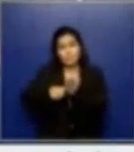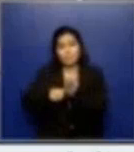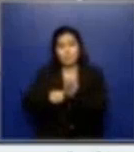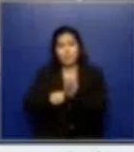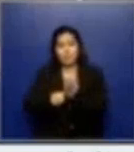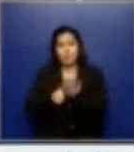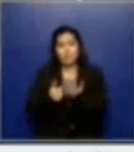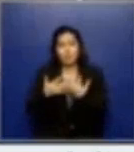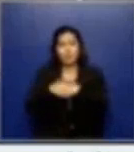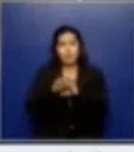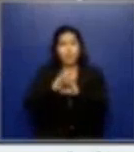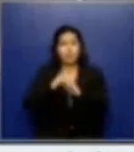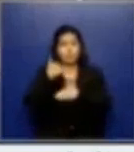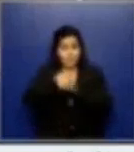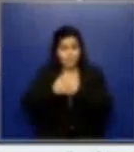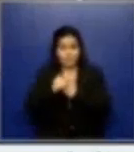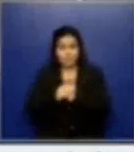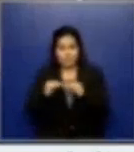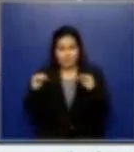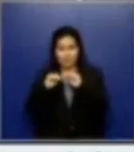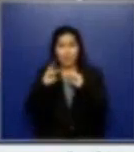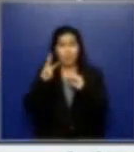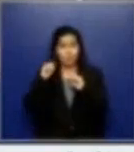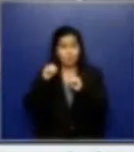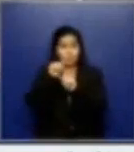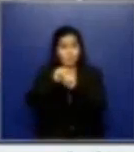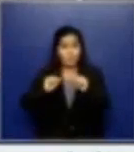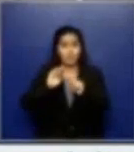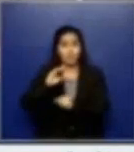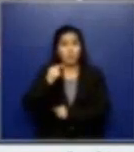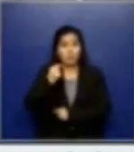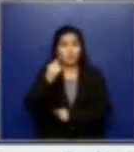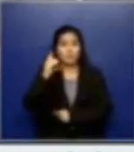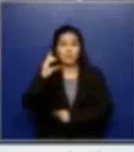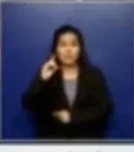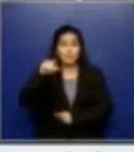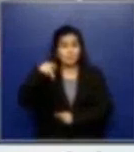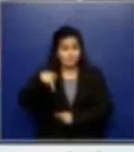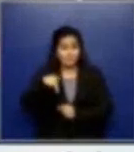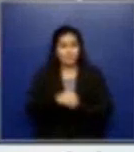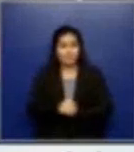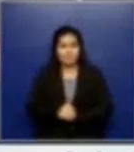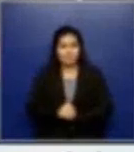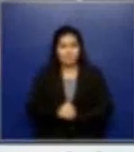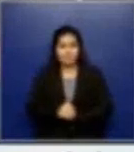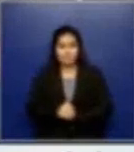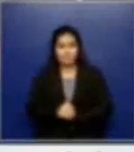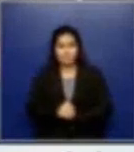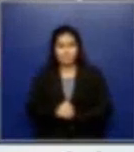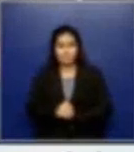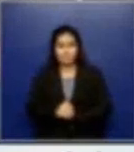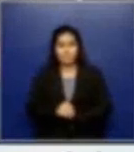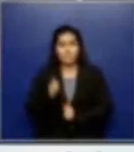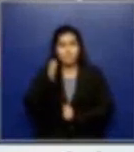จะพุ่งขึ้นเป็น60ในเร็วๆนี้และเชื่อเลยท่านประธานครับสิ่งที่จะเกิ